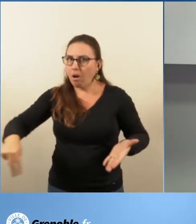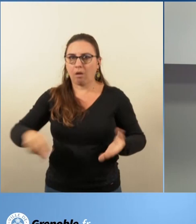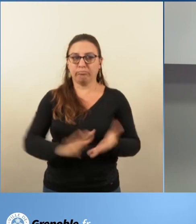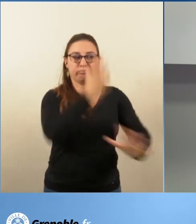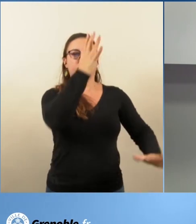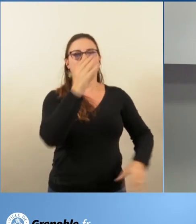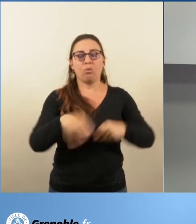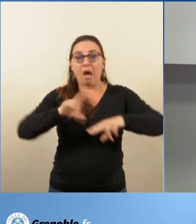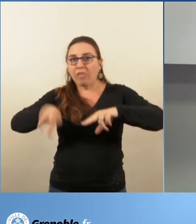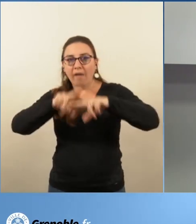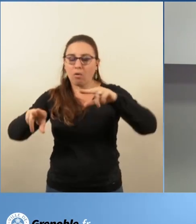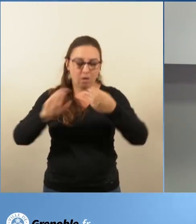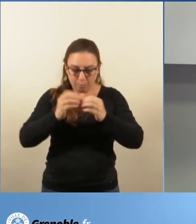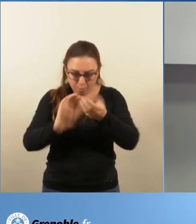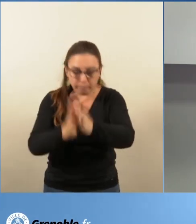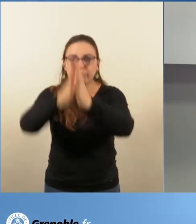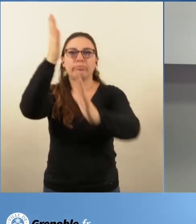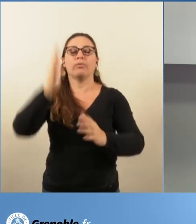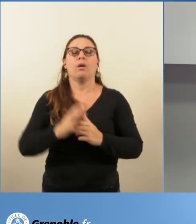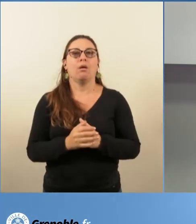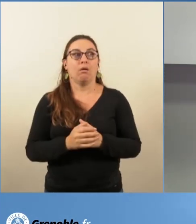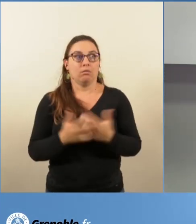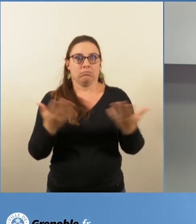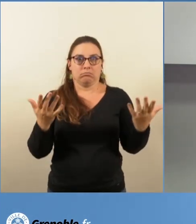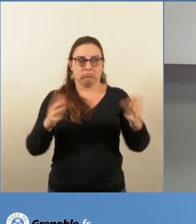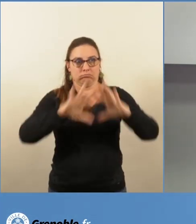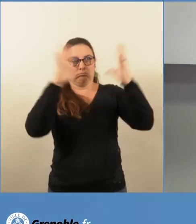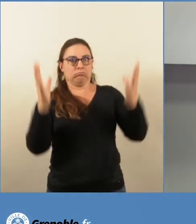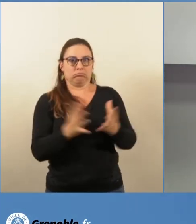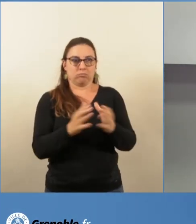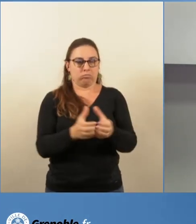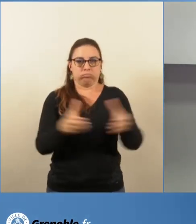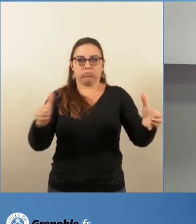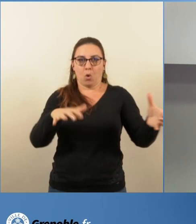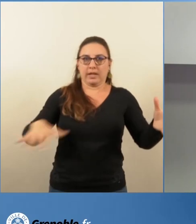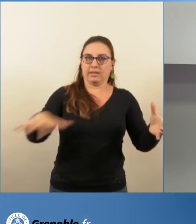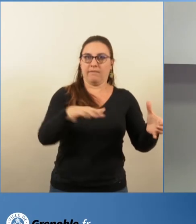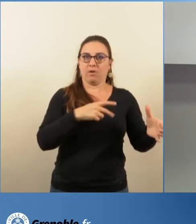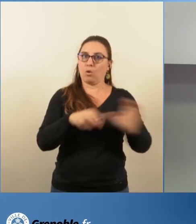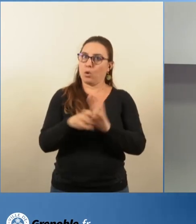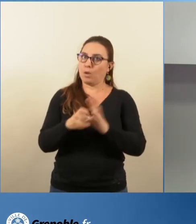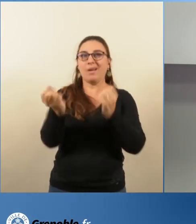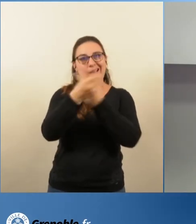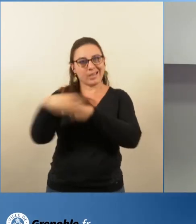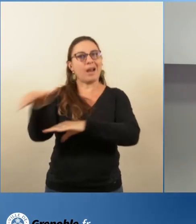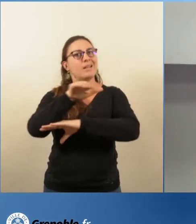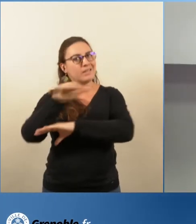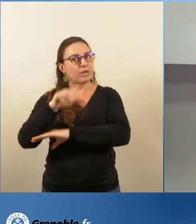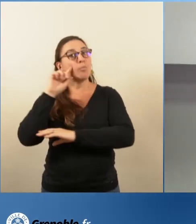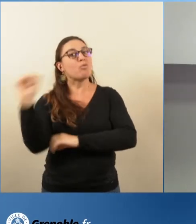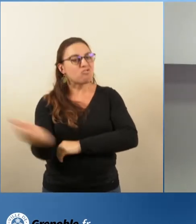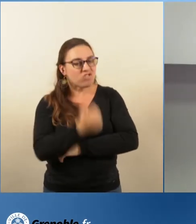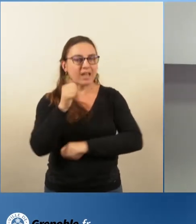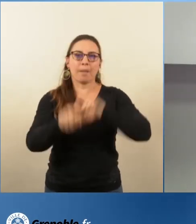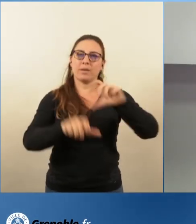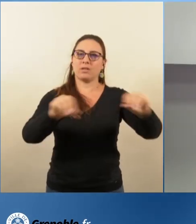variés et en fait qui touche la vie collective dans ce travail là est un travail au service de la sécurité de l'ensemble des grenobloises et